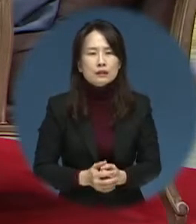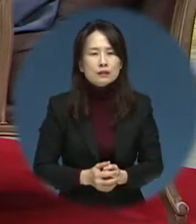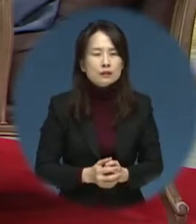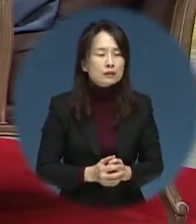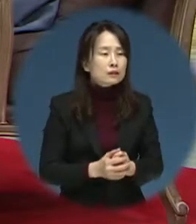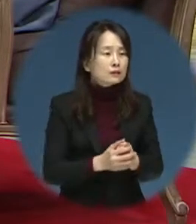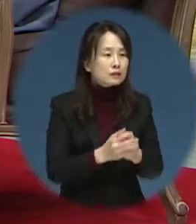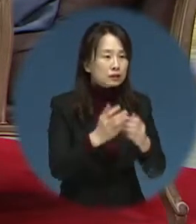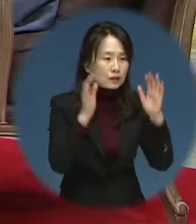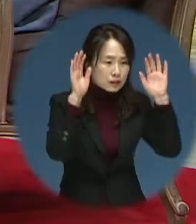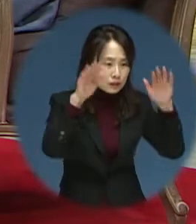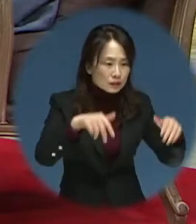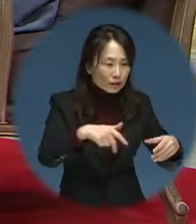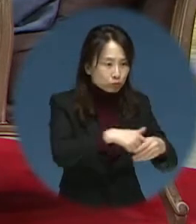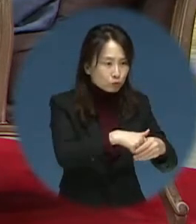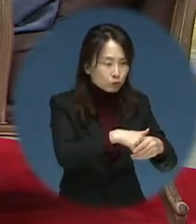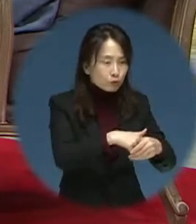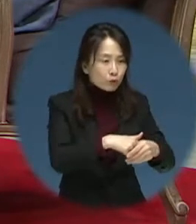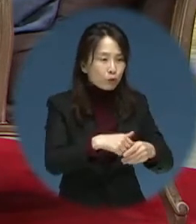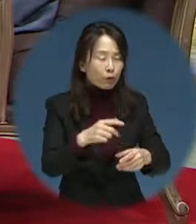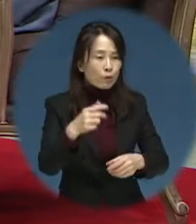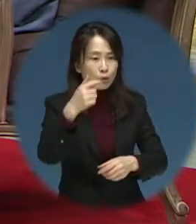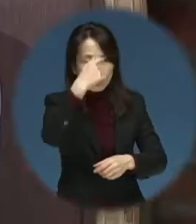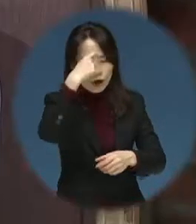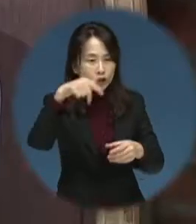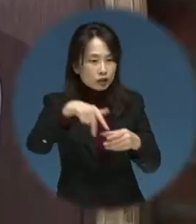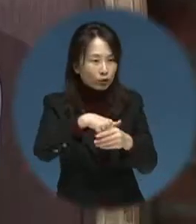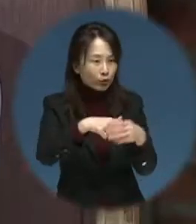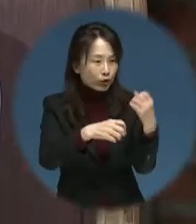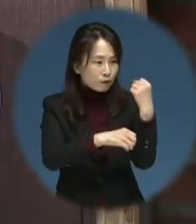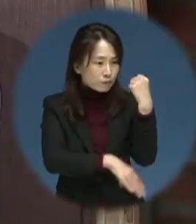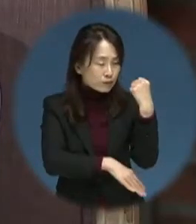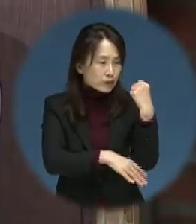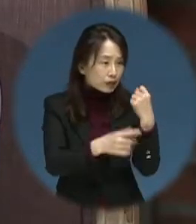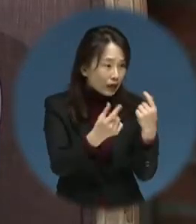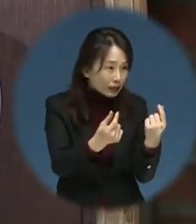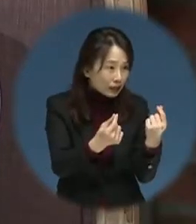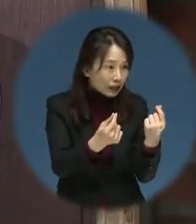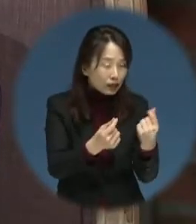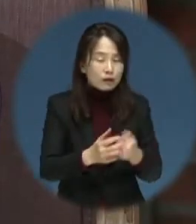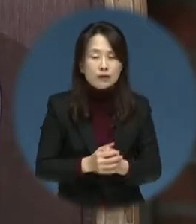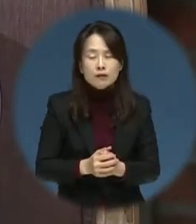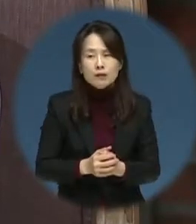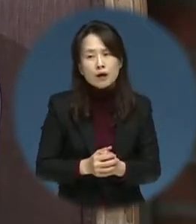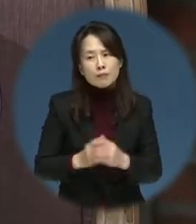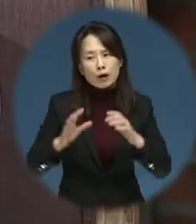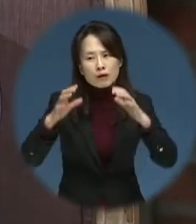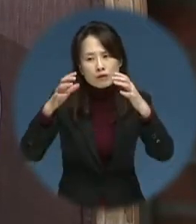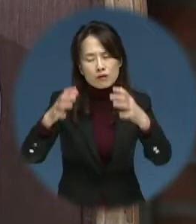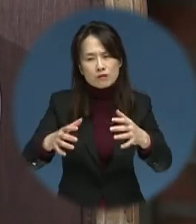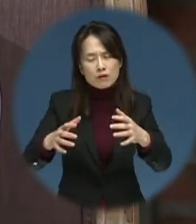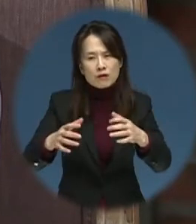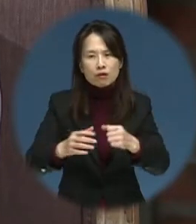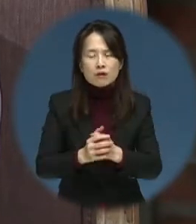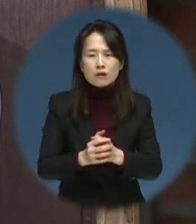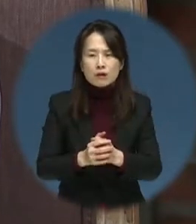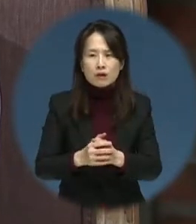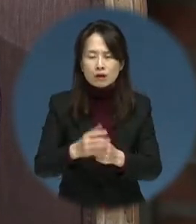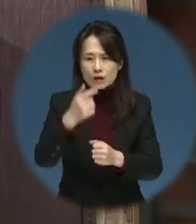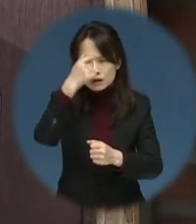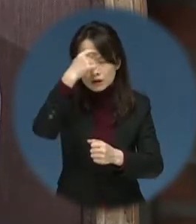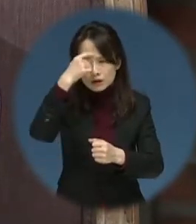이슬람이란 종교도 사실 기독교랑 뿌리가 같다면서요? 뭐 지구상의 기독교에 가장 가까운 종교 하나만 고르시오